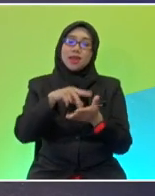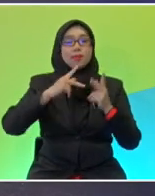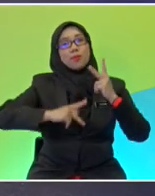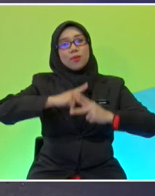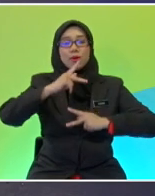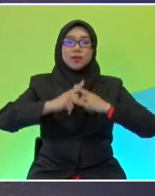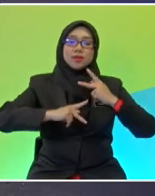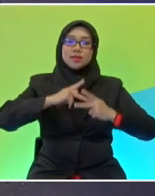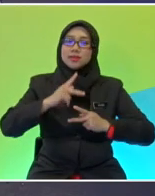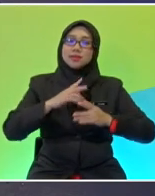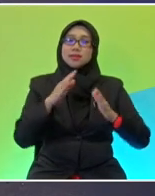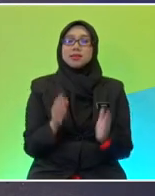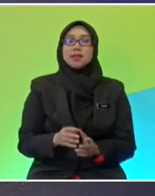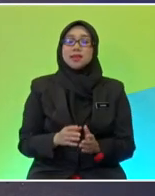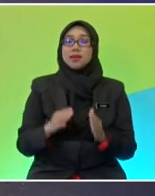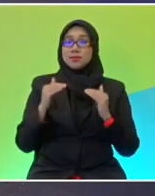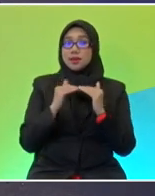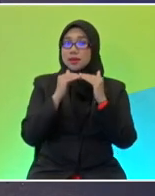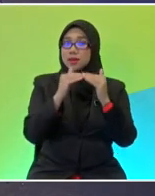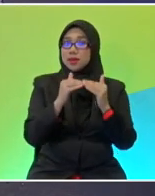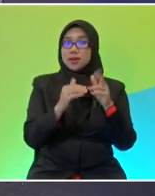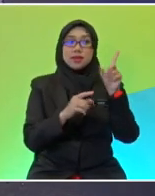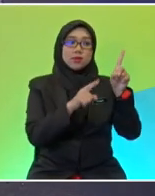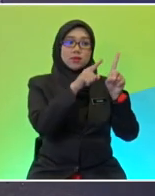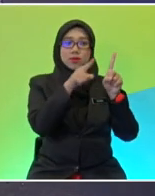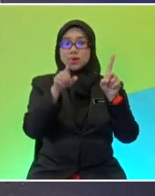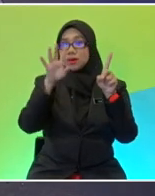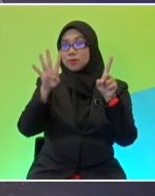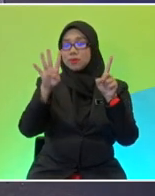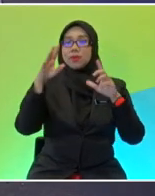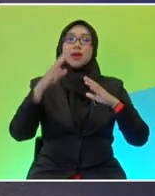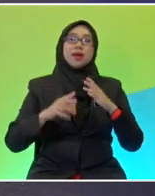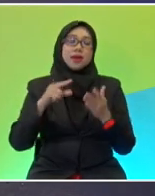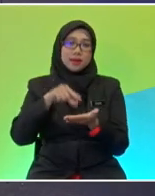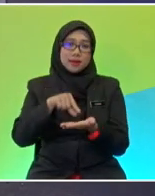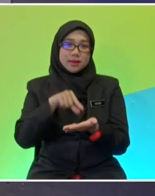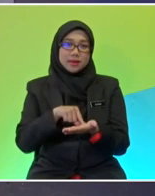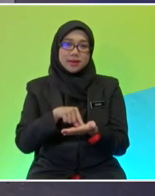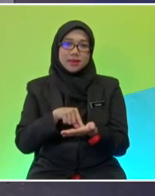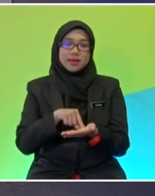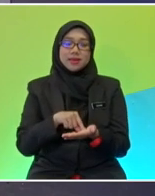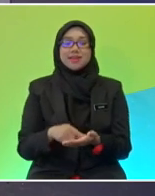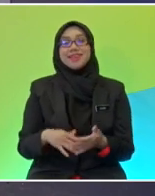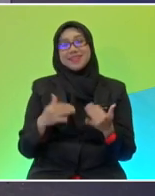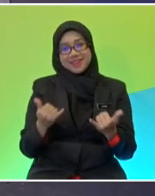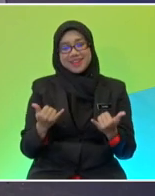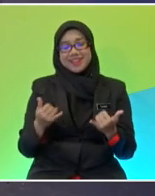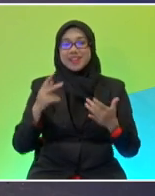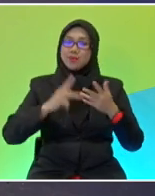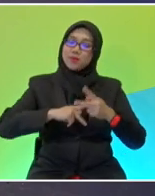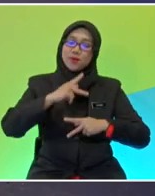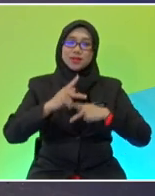proses peringkat 1 2 3 4 seterusnya kita belajar proses sekitaran ayam itu sendiri